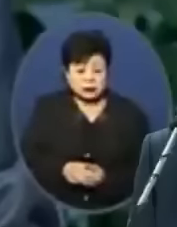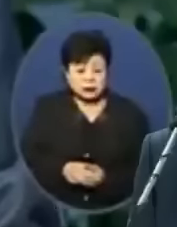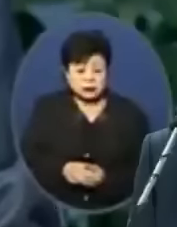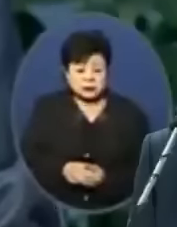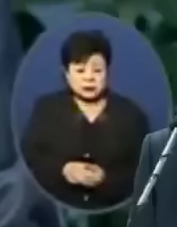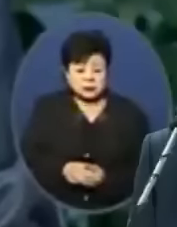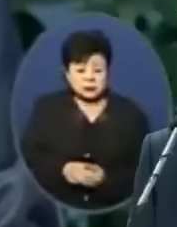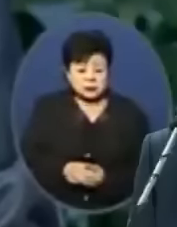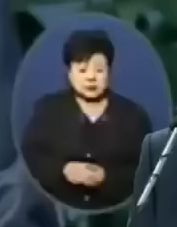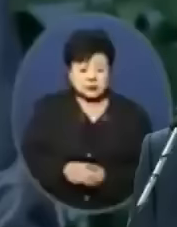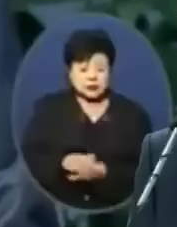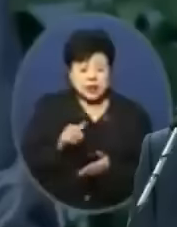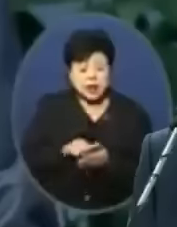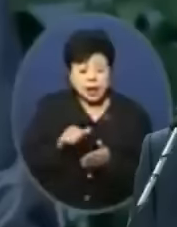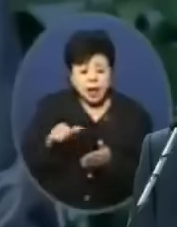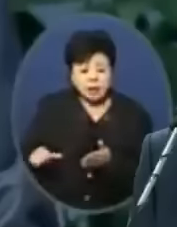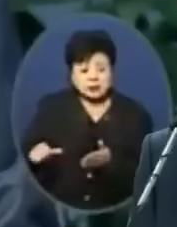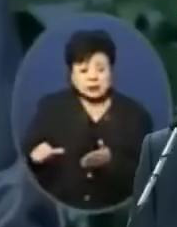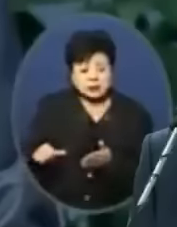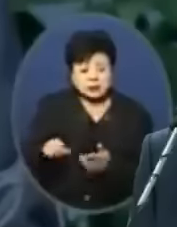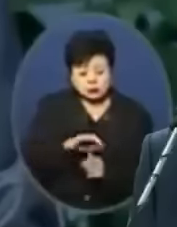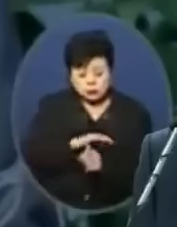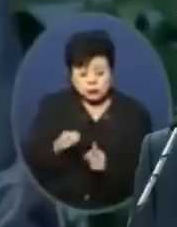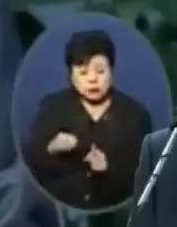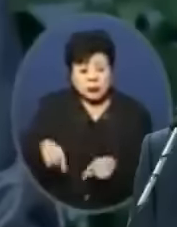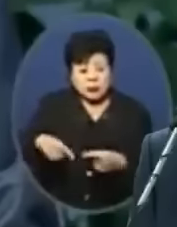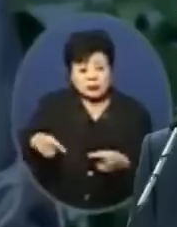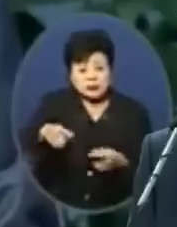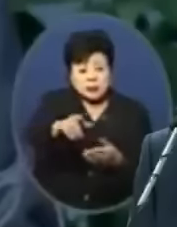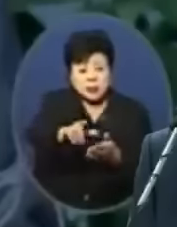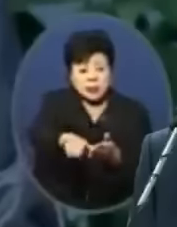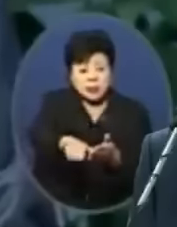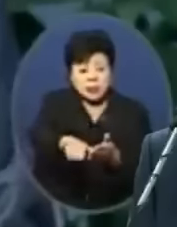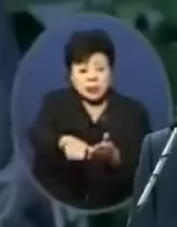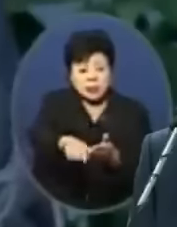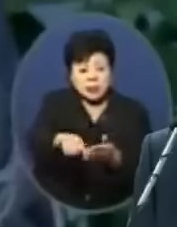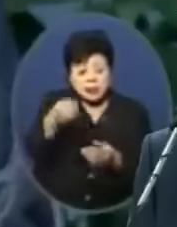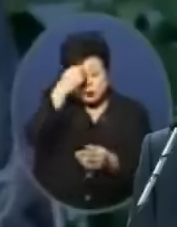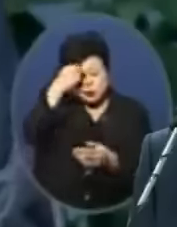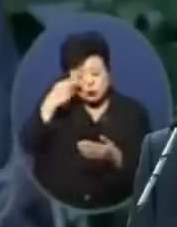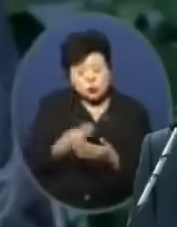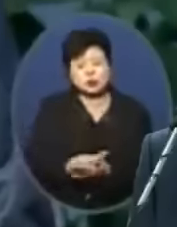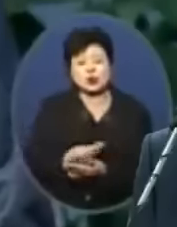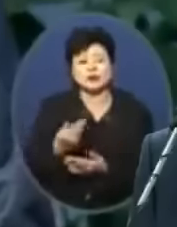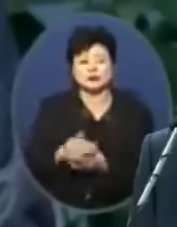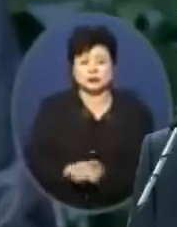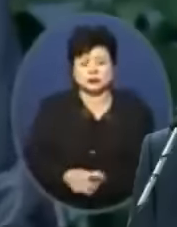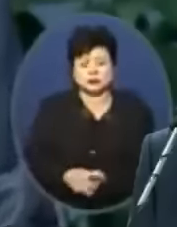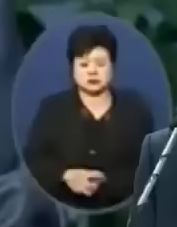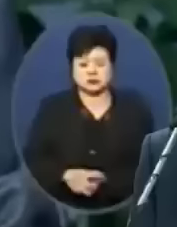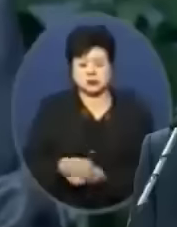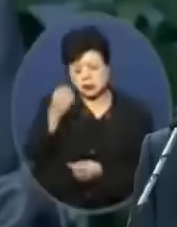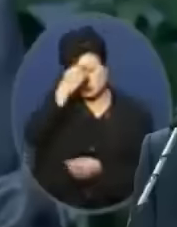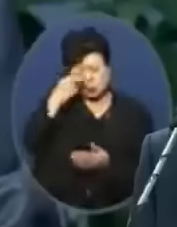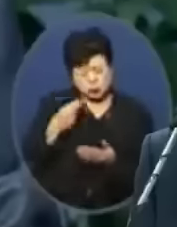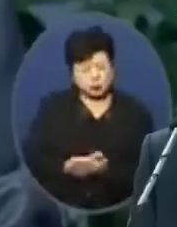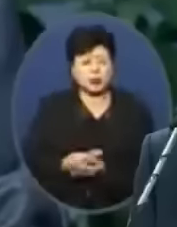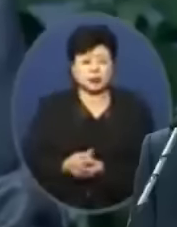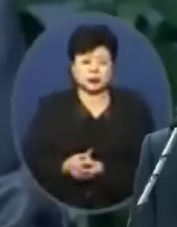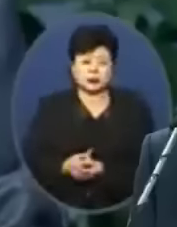그러면서 그 아들 안고 구덩이에 넣으려고 하다가 졸도를 했습니다. 졸도를 한 것이